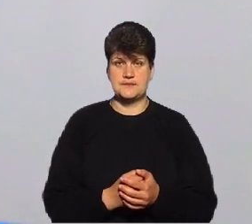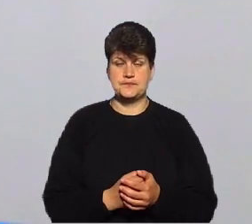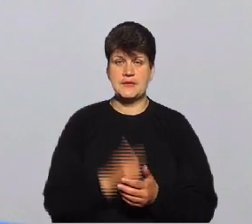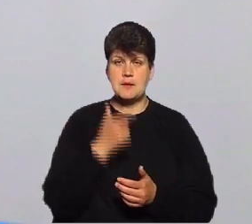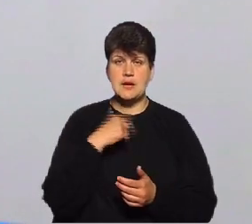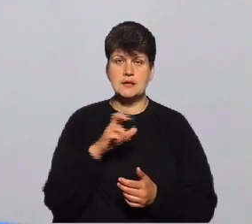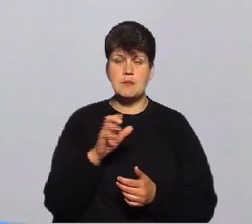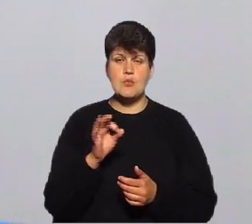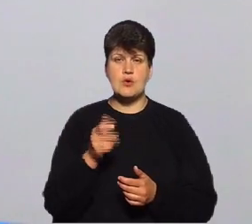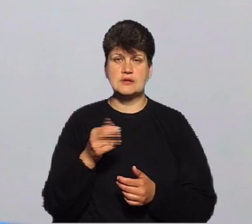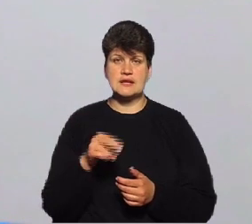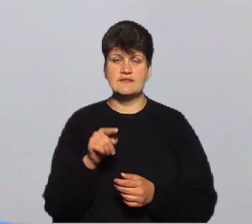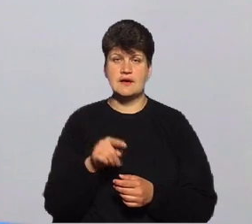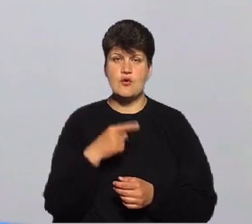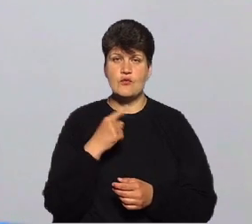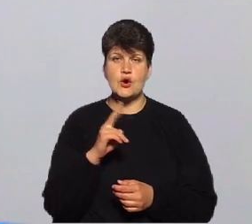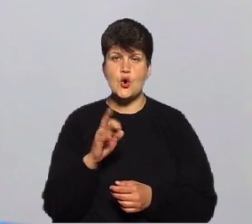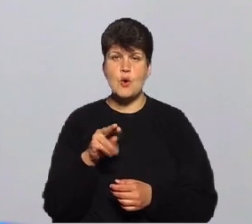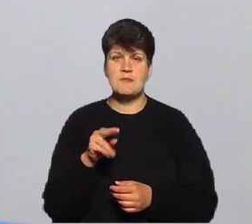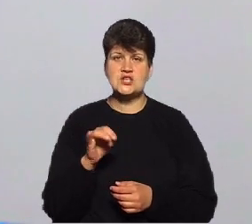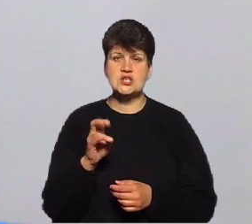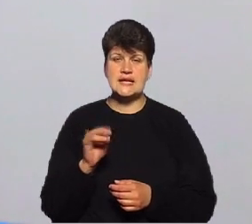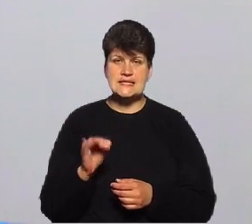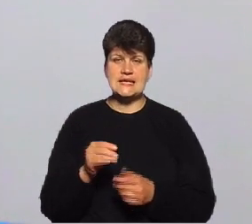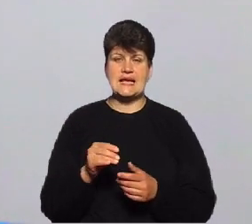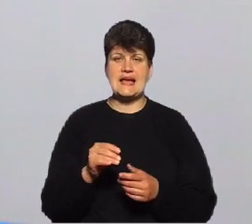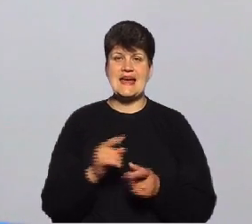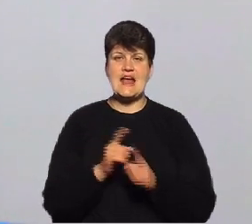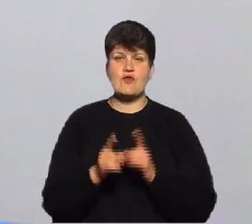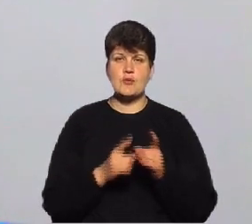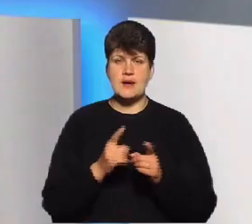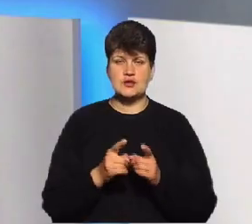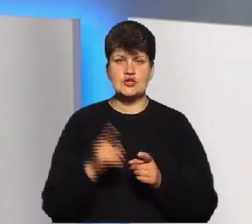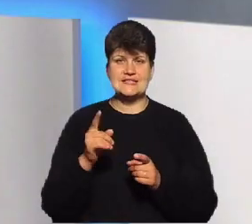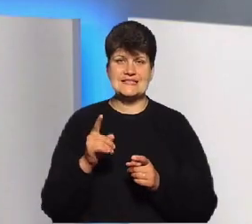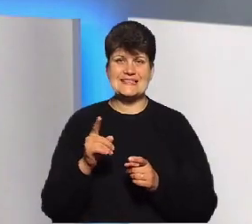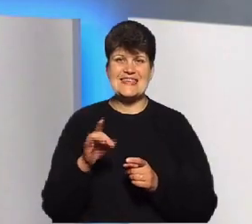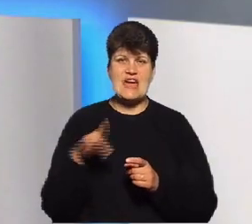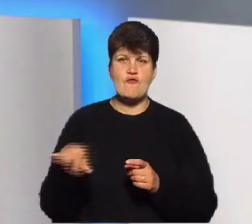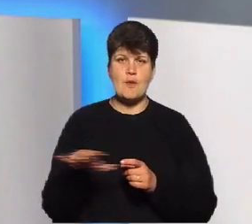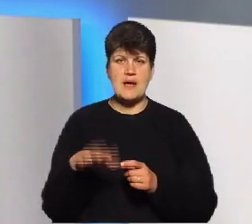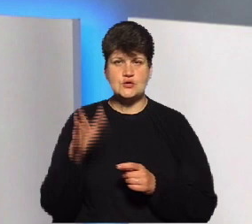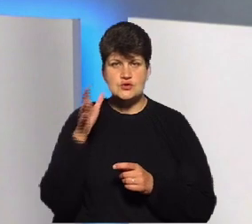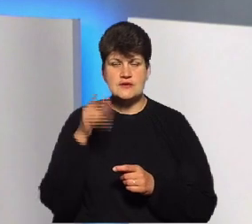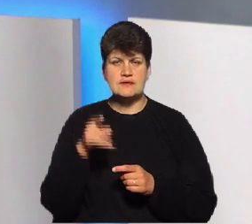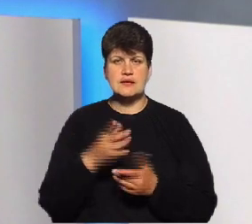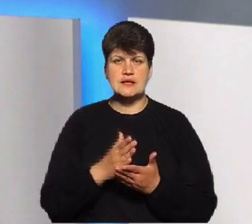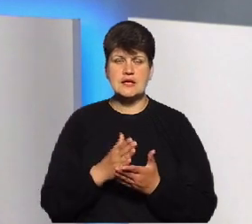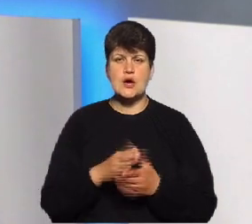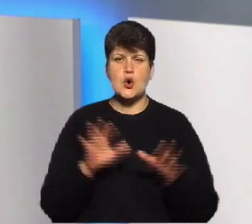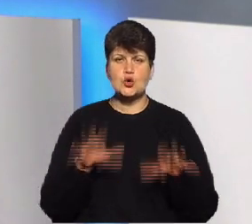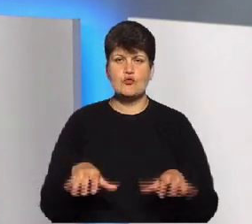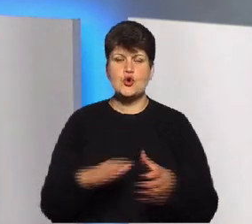називають копачинецький реформатор з європейською освітою. Ну, я десь згідний з цим твердженням. Ви стали головою асоціації голів громад,